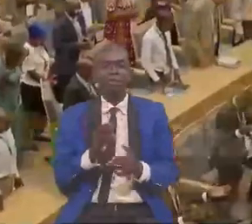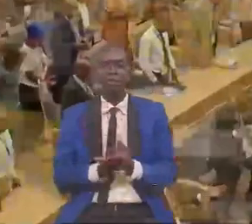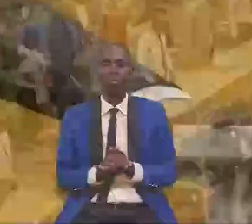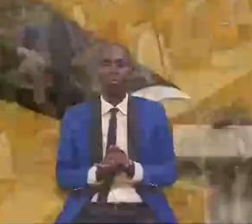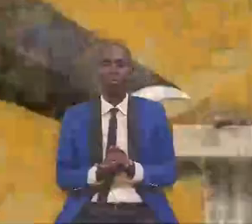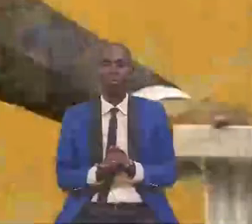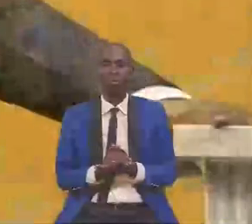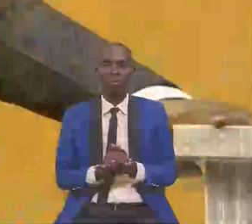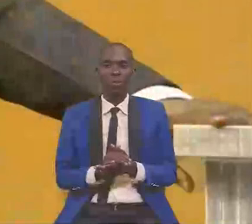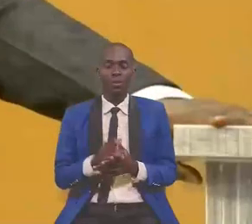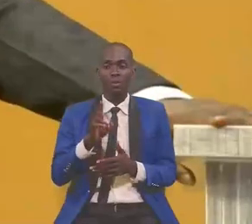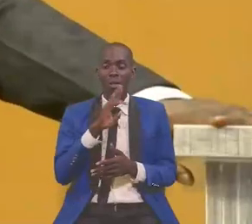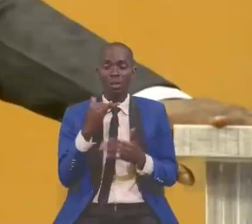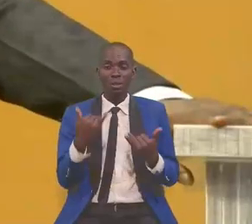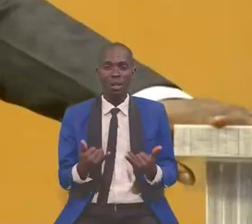Tu es maintenant imparable.